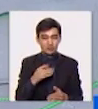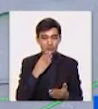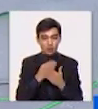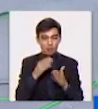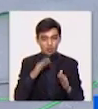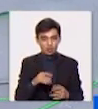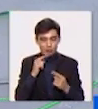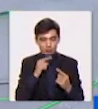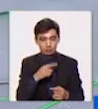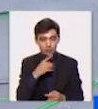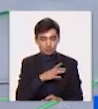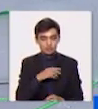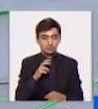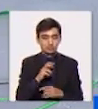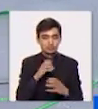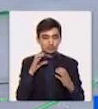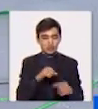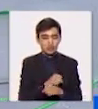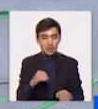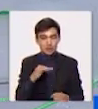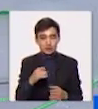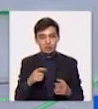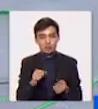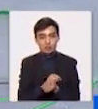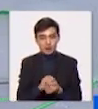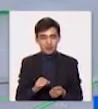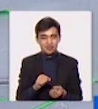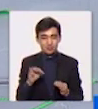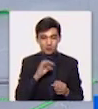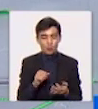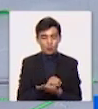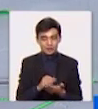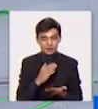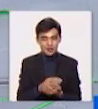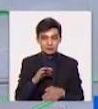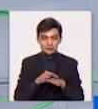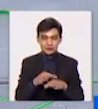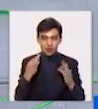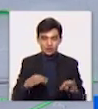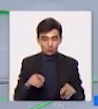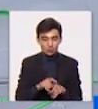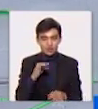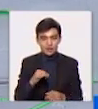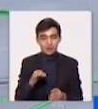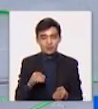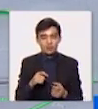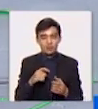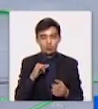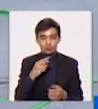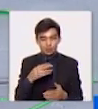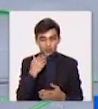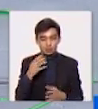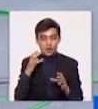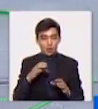екен. Айтуларынша, жолаушы тасуға рұқсат қағаздары бар. Куәлігі жоқ автобустар заңсыз тұрақтардан адамдарды алып кетеді